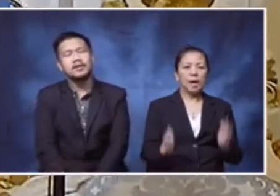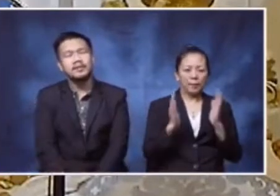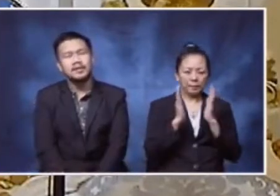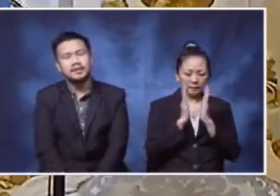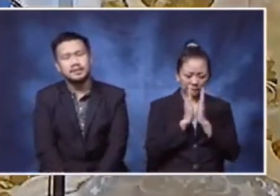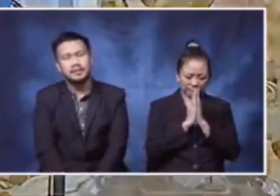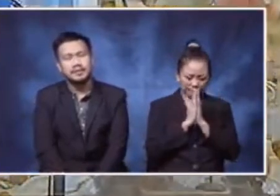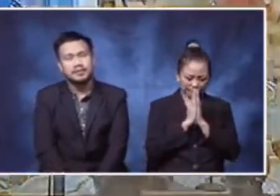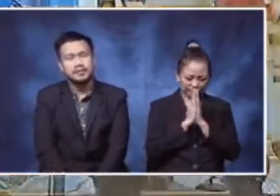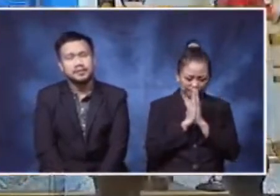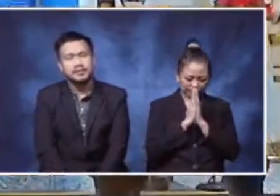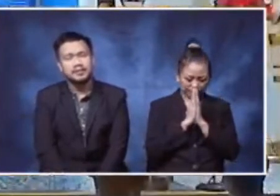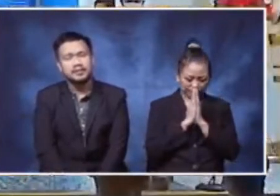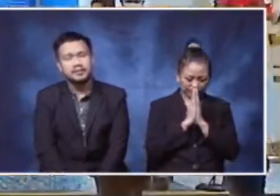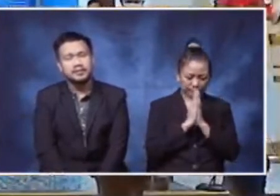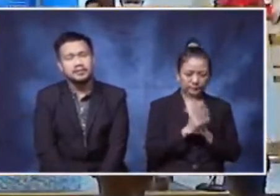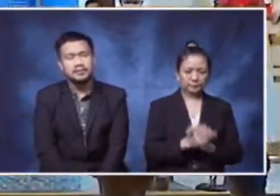Amen.